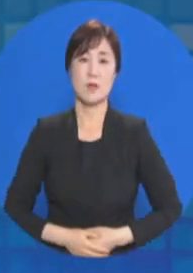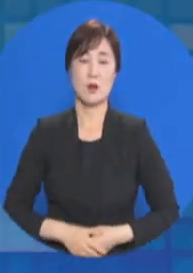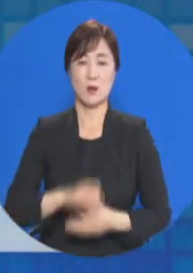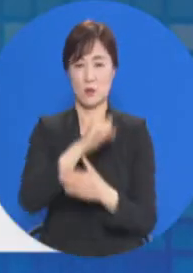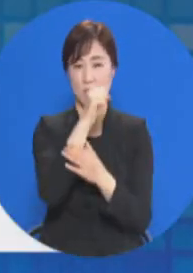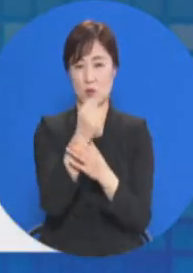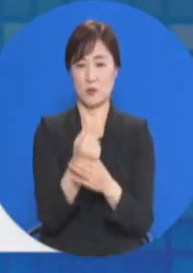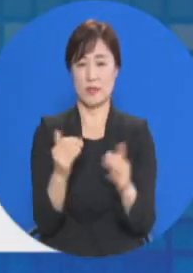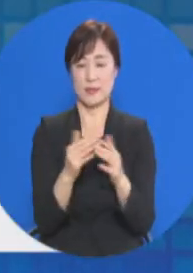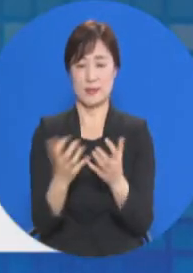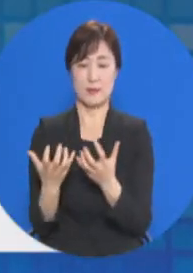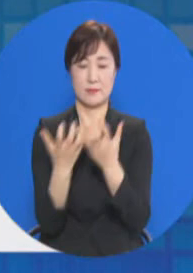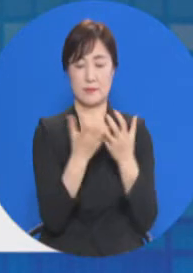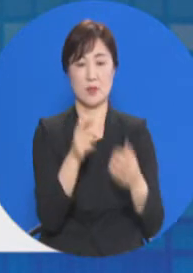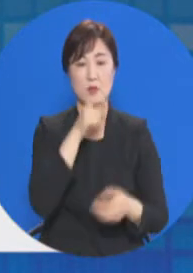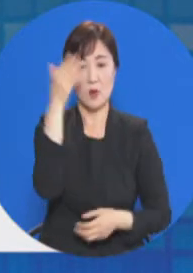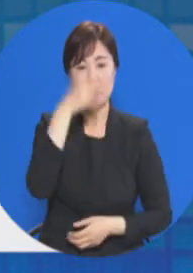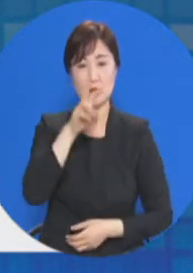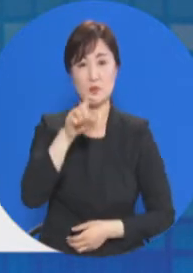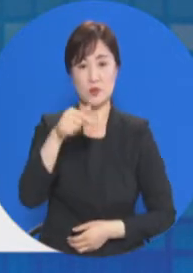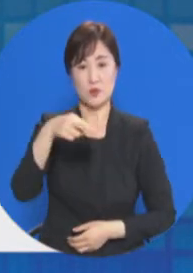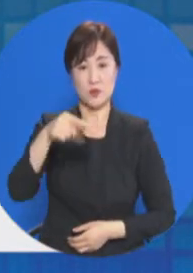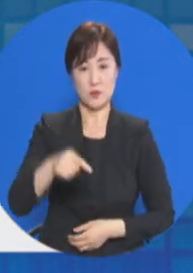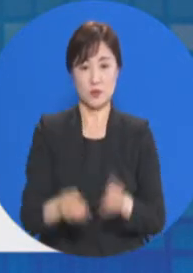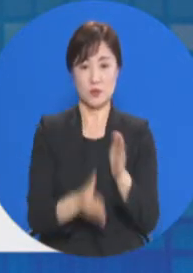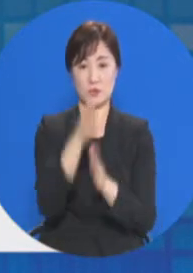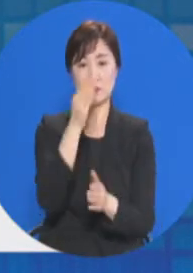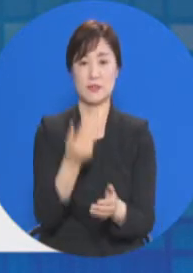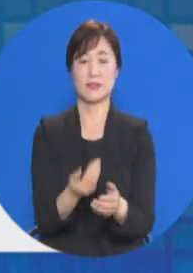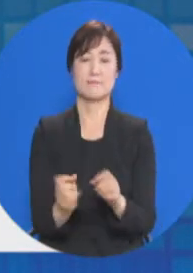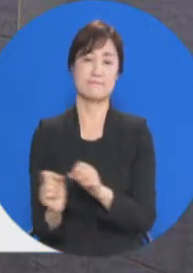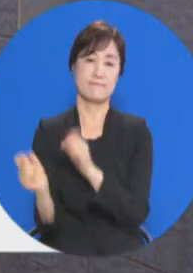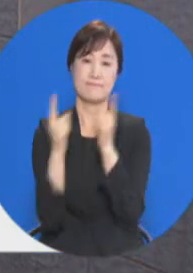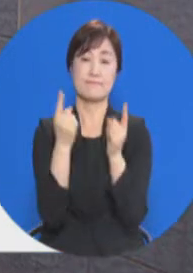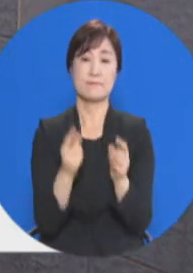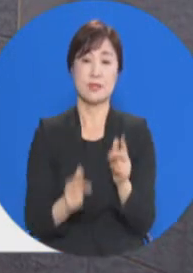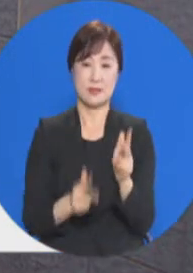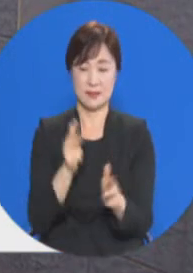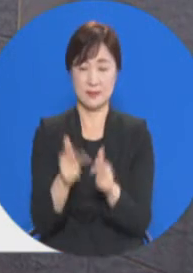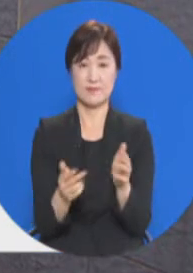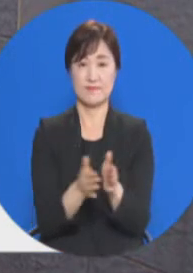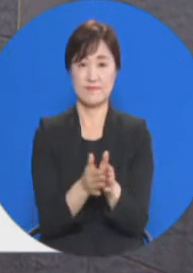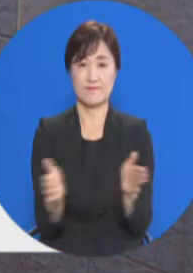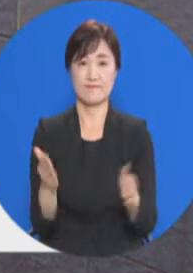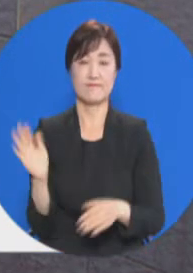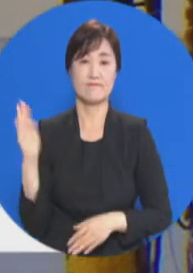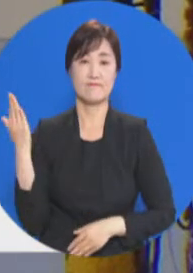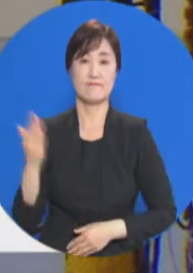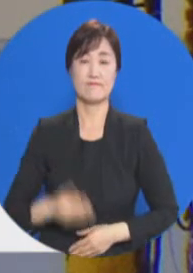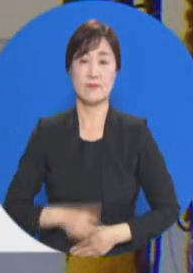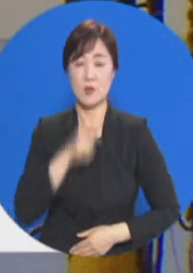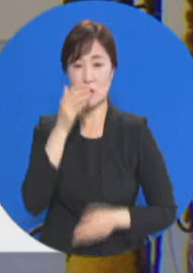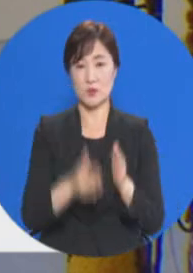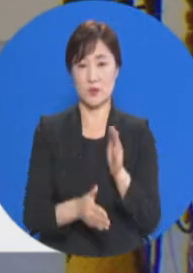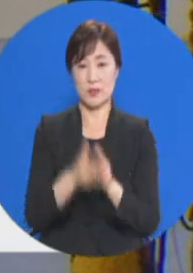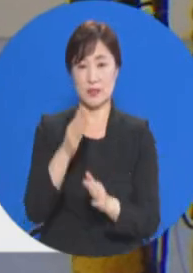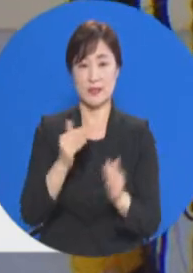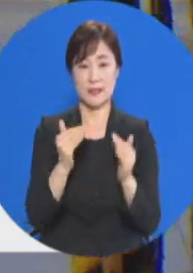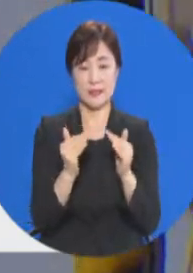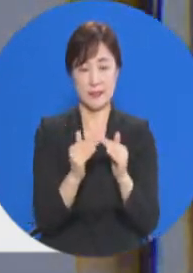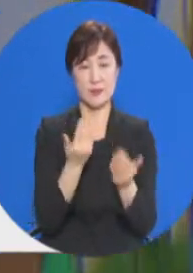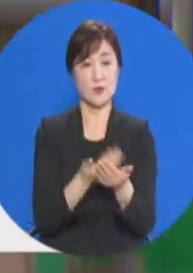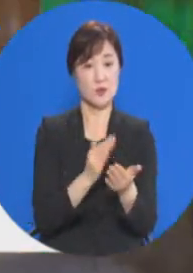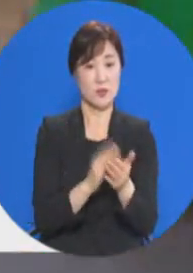노후주택이 밀집한 여수 문수지구의 도시재생 사업이 이달부터 본격적으로 시작됩니다. 여수시는 집수리